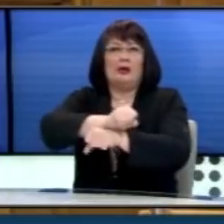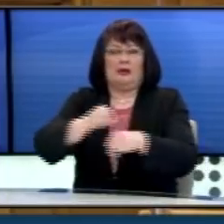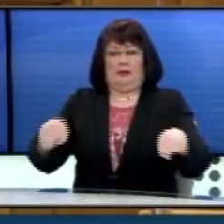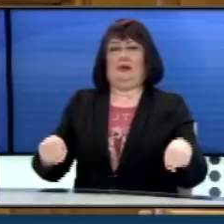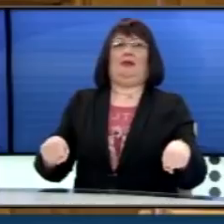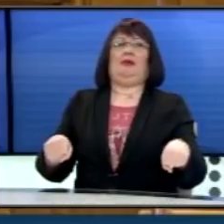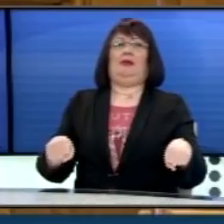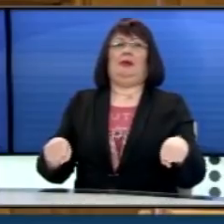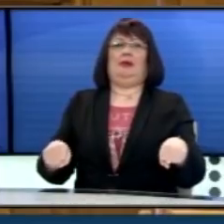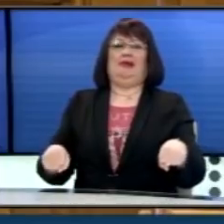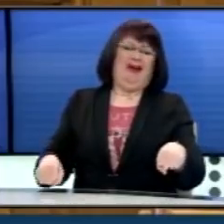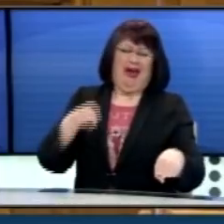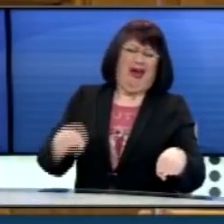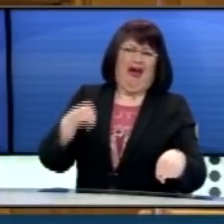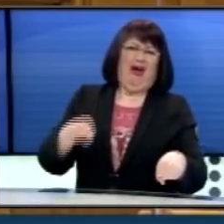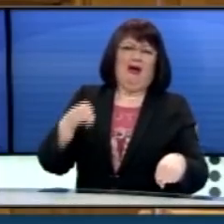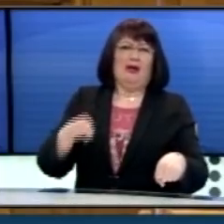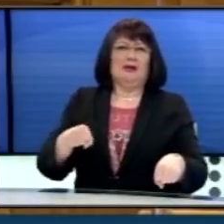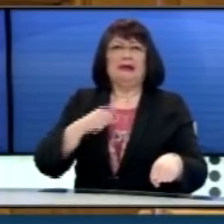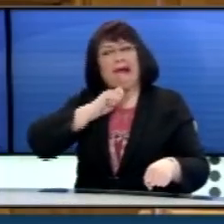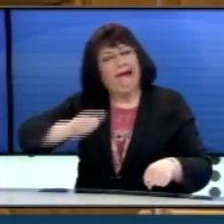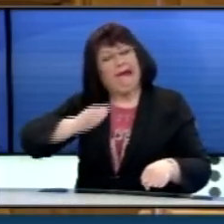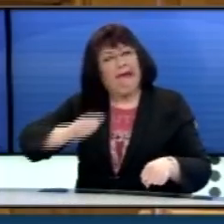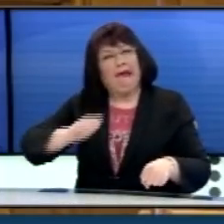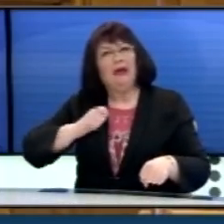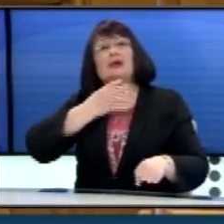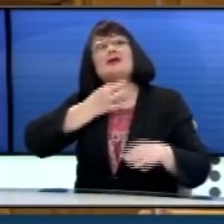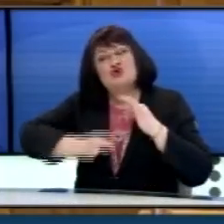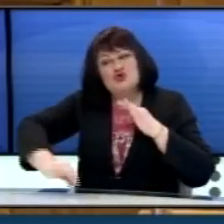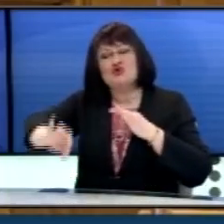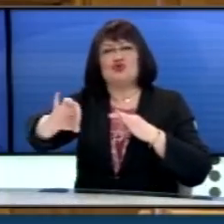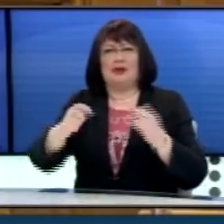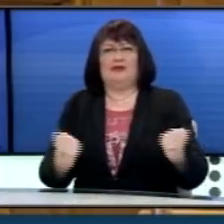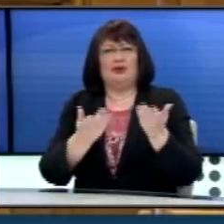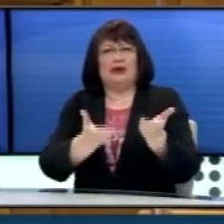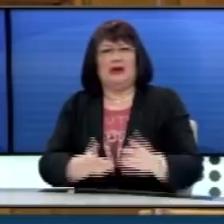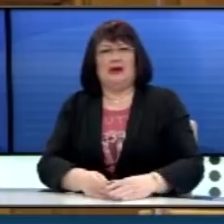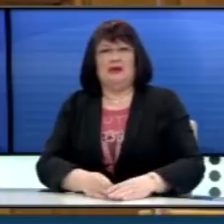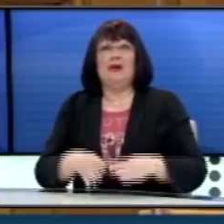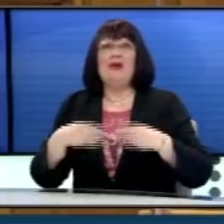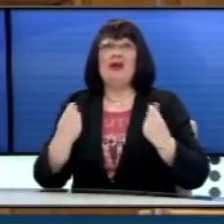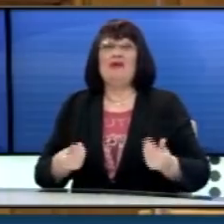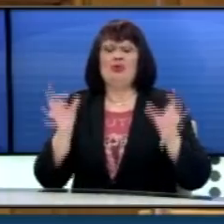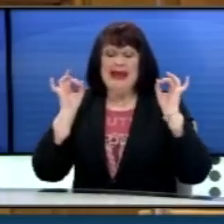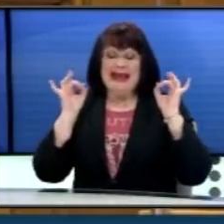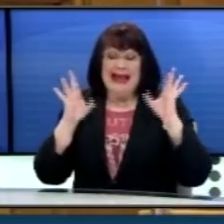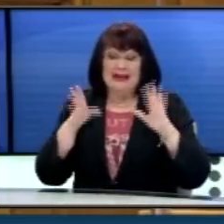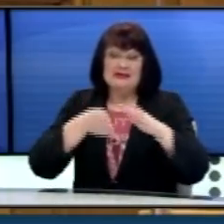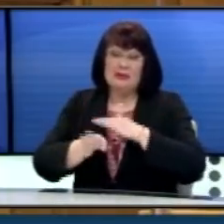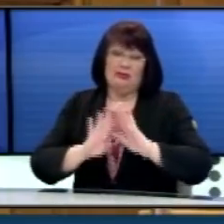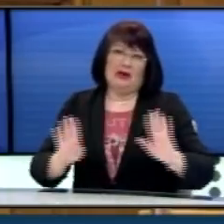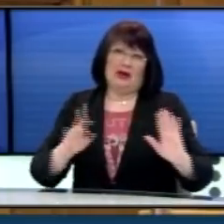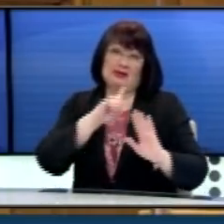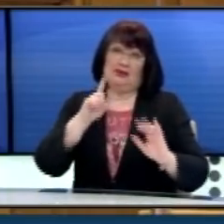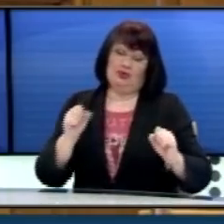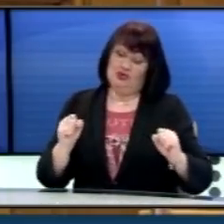χέρια για να μην τραβάει τον τραχιοσωλήνα, είναι κατάσταση που εύχομαι να μην ζήσει κανένας.